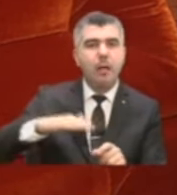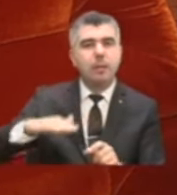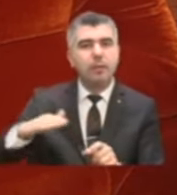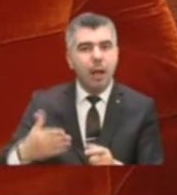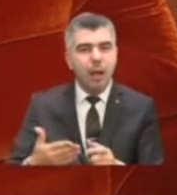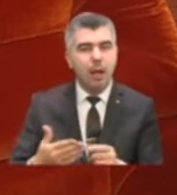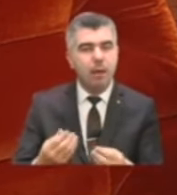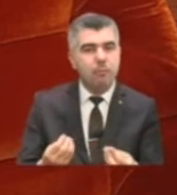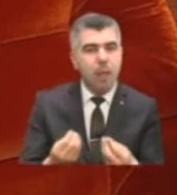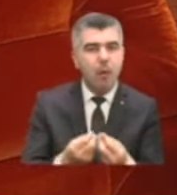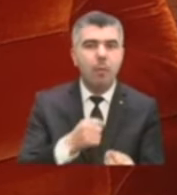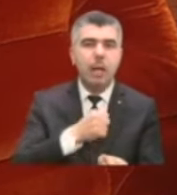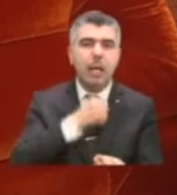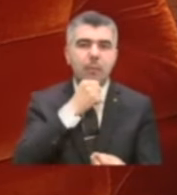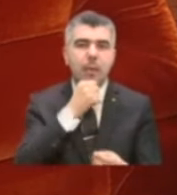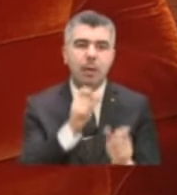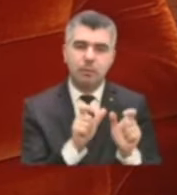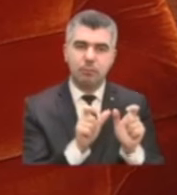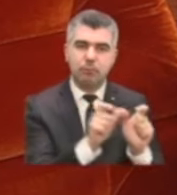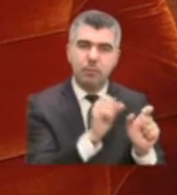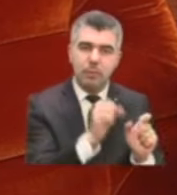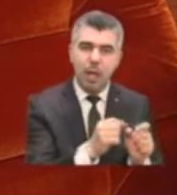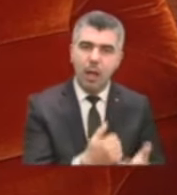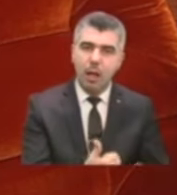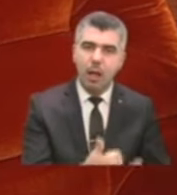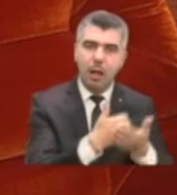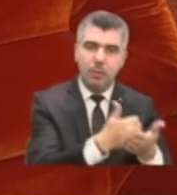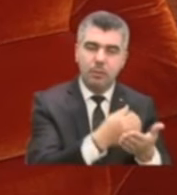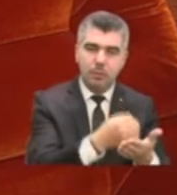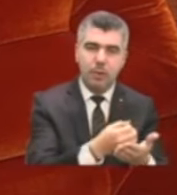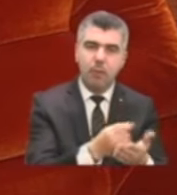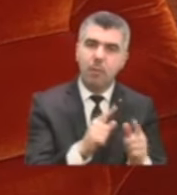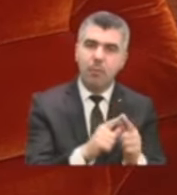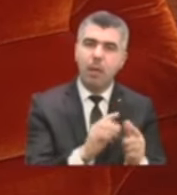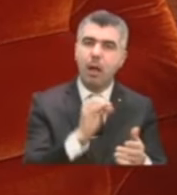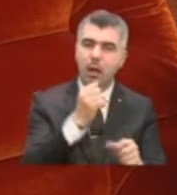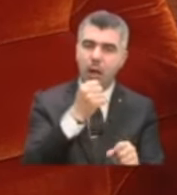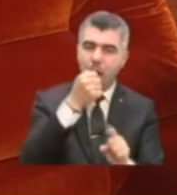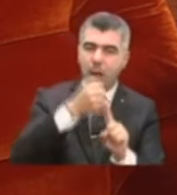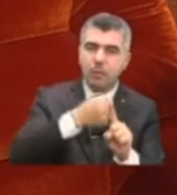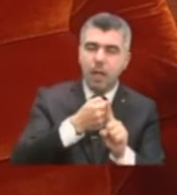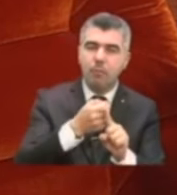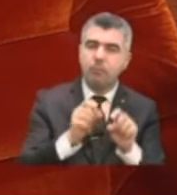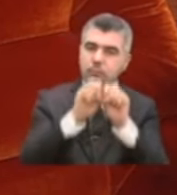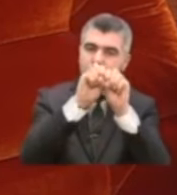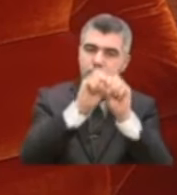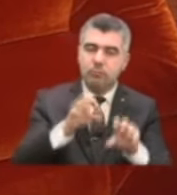الأشخاص المسنين. فإذا نحن غادي في هذا الاتجاه، وحنا طبعا كنشتغلوا على تعميم